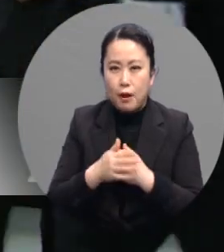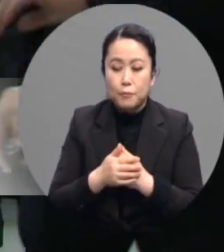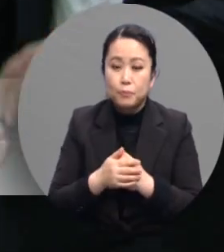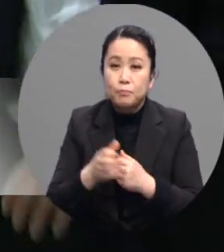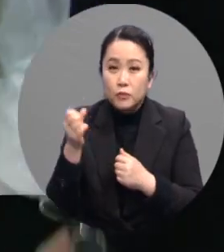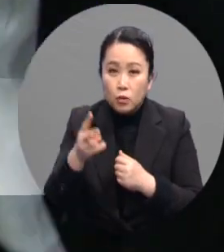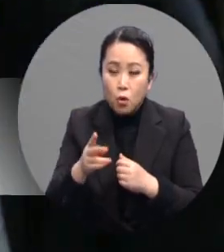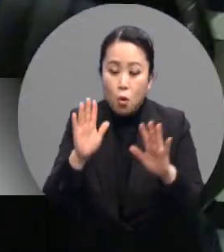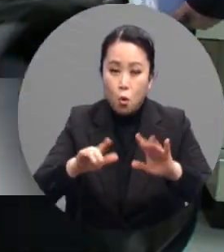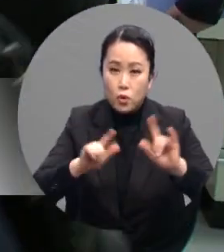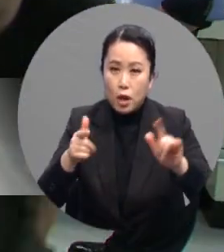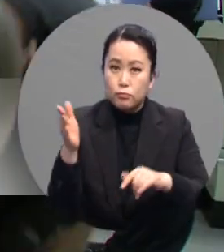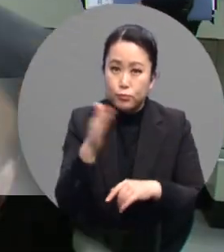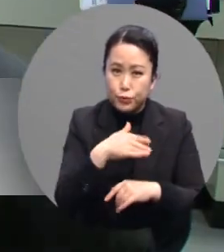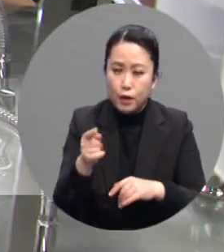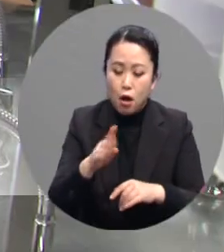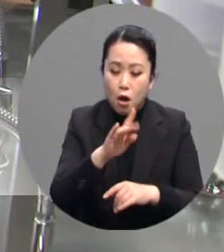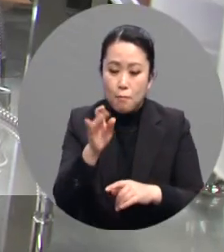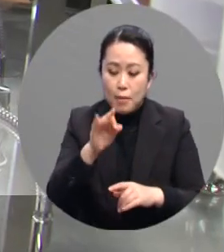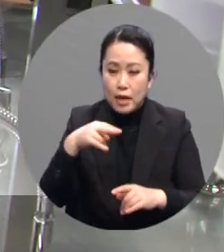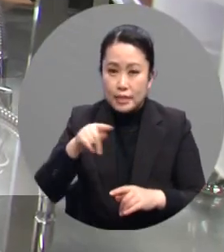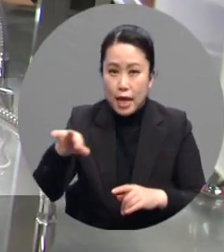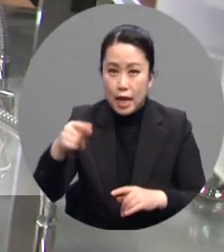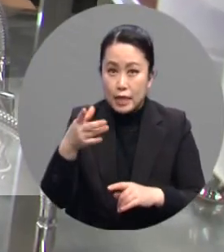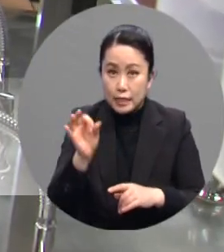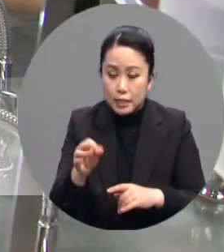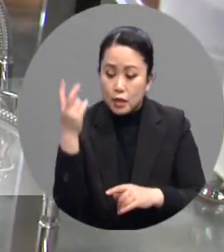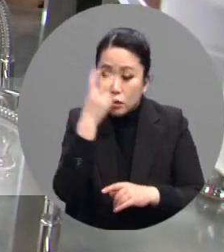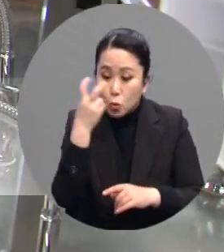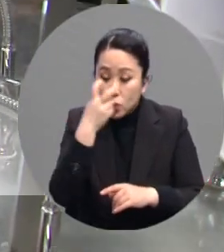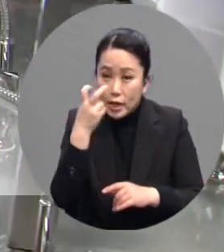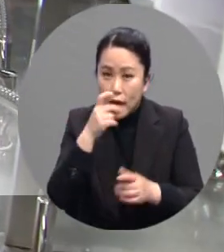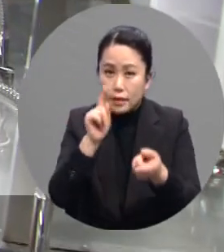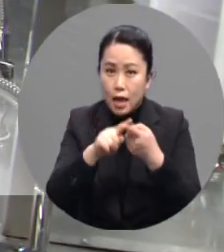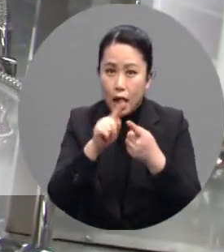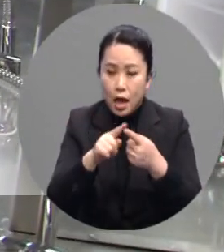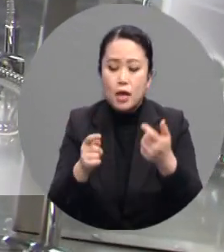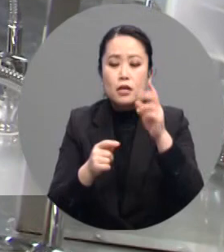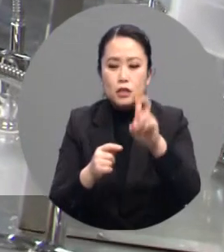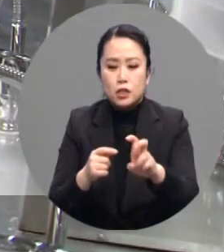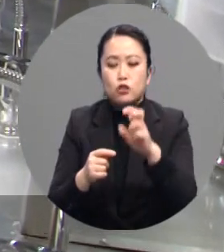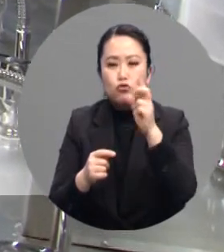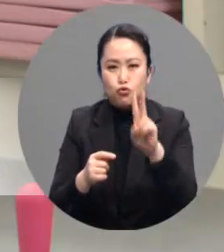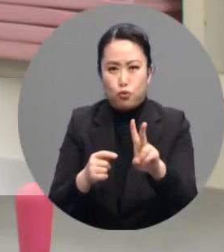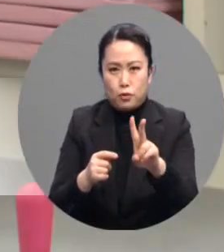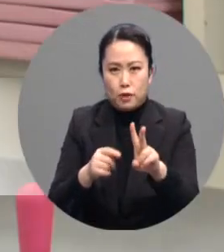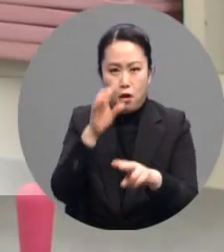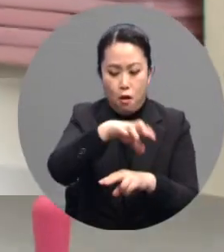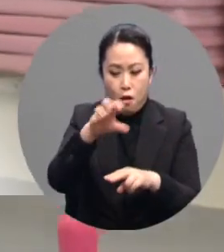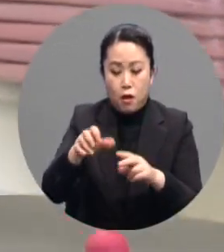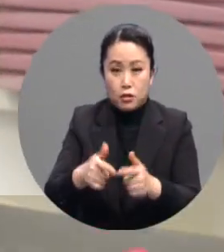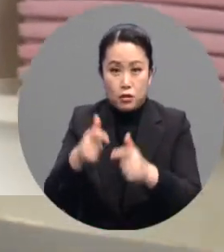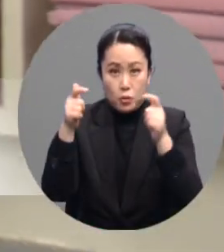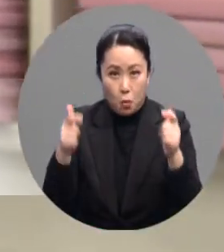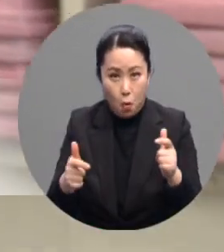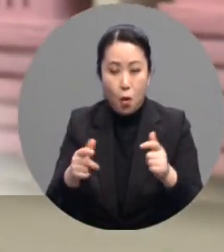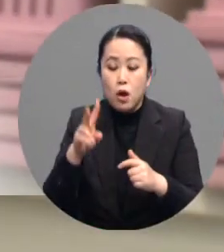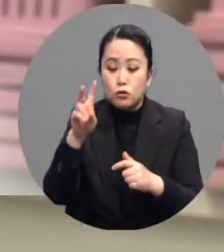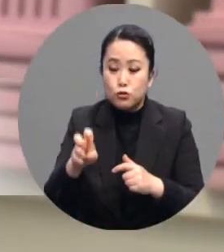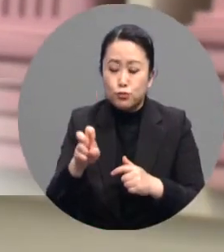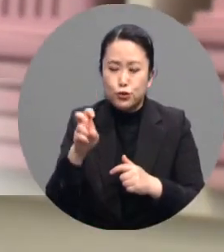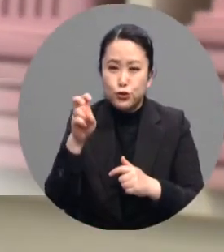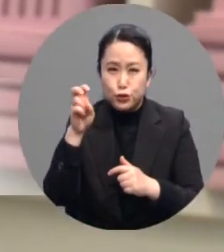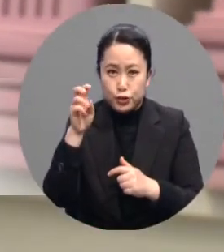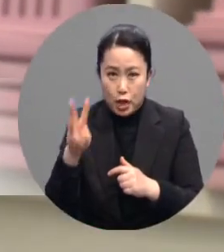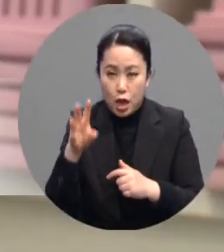올해부터 방사능 조사 정점을 52곳으로 늘려 주요 정점인 29곳은 격월 단위로 나머지